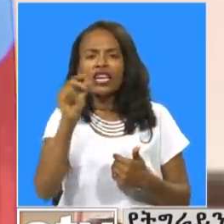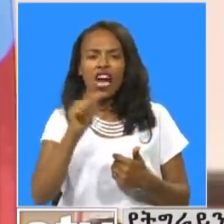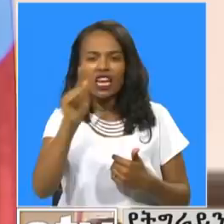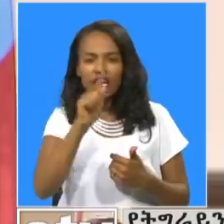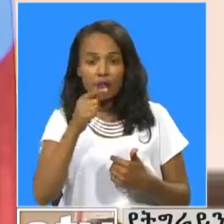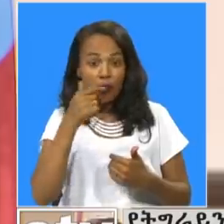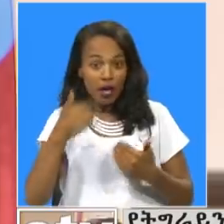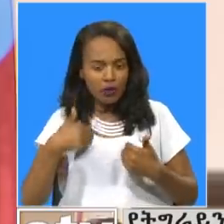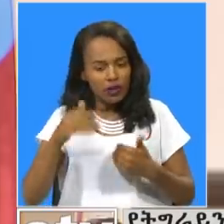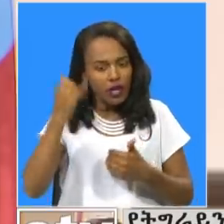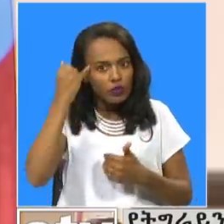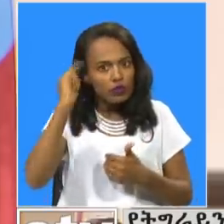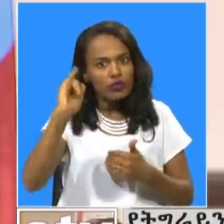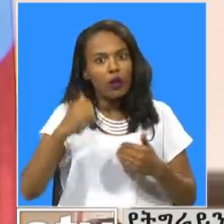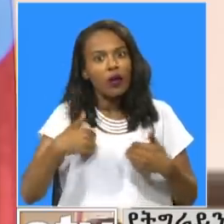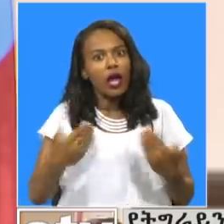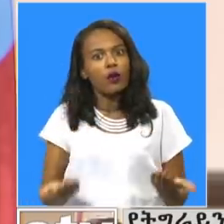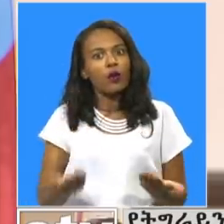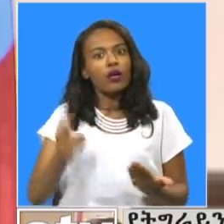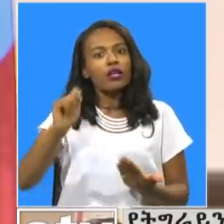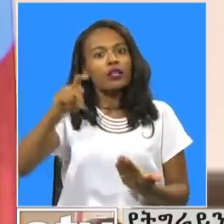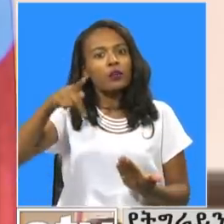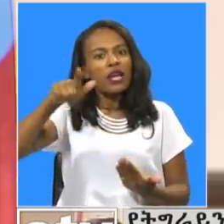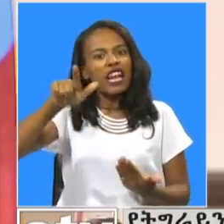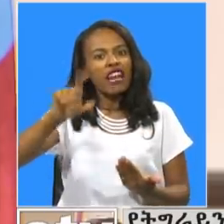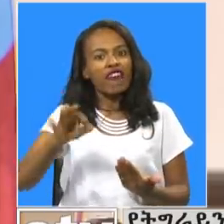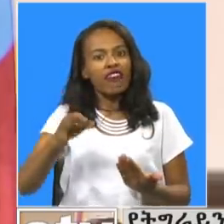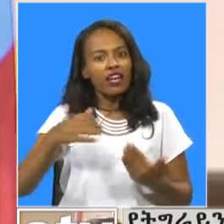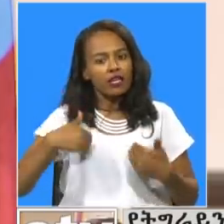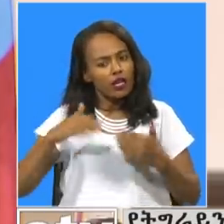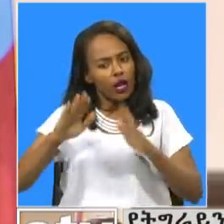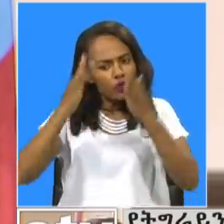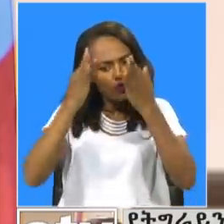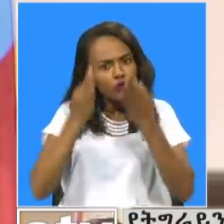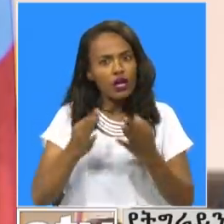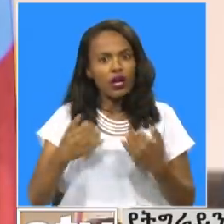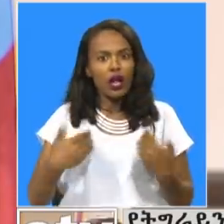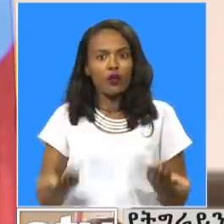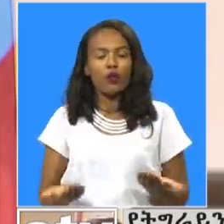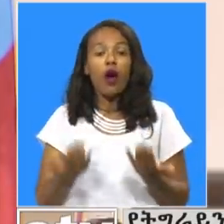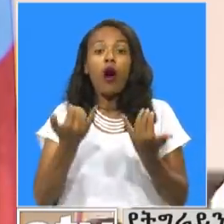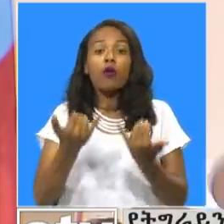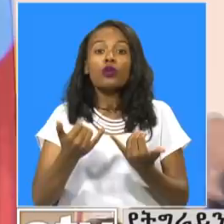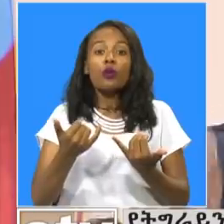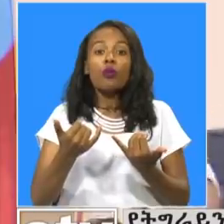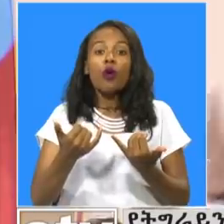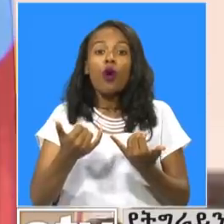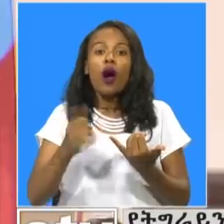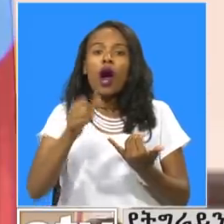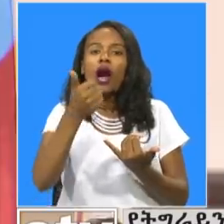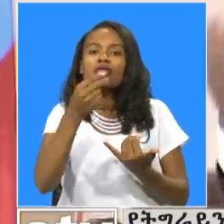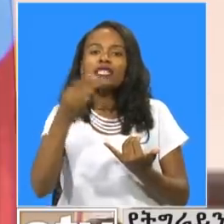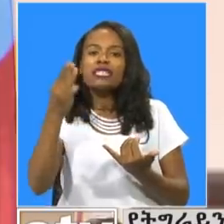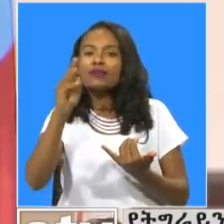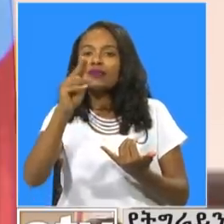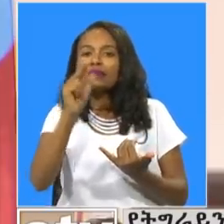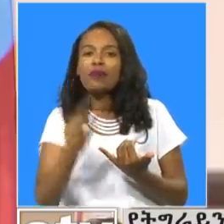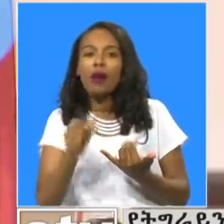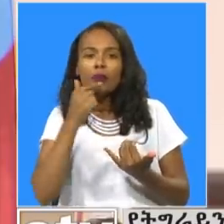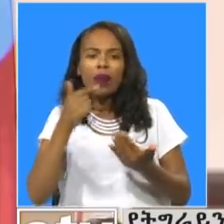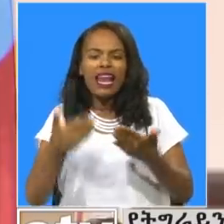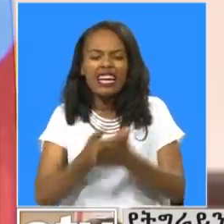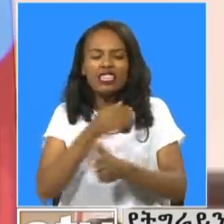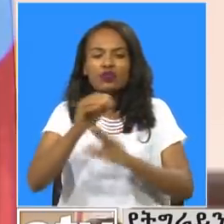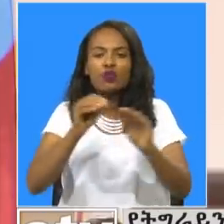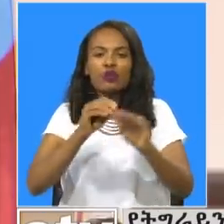አለ፣ የራሱ እሳቤ ያለው። ቲፒኤልኤፍ አለ፣ የራሱ እሳቤ ያለው። አሁን ደግሞ ኢሮብ አካባቢ አሲምባ የሚባል አዲስ